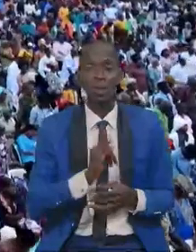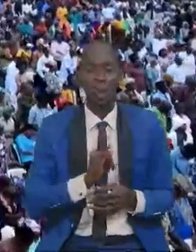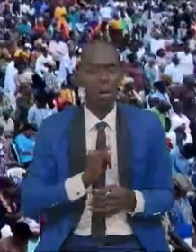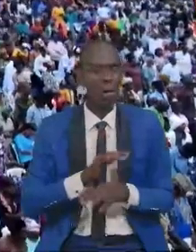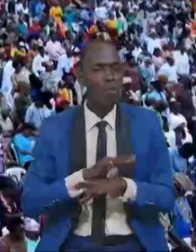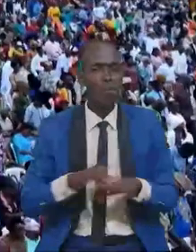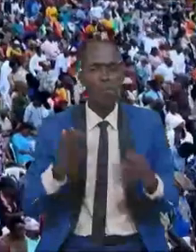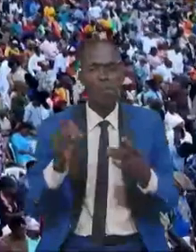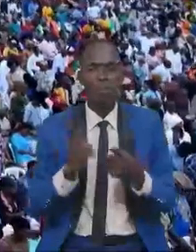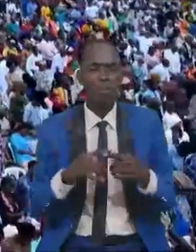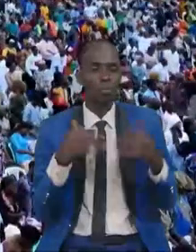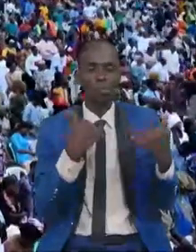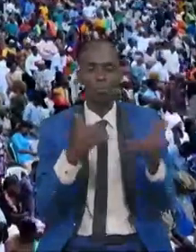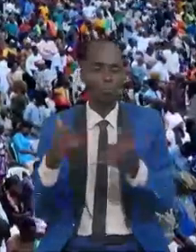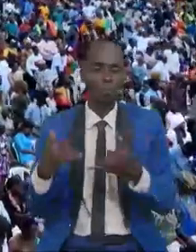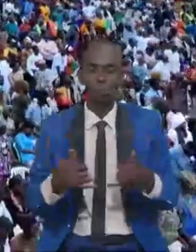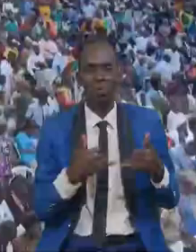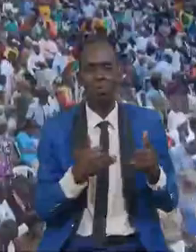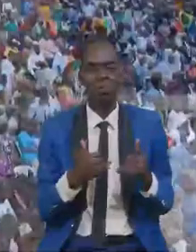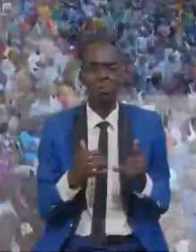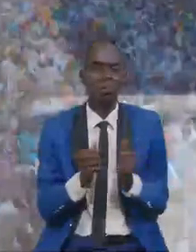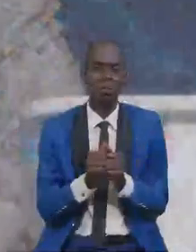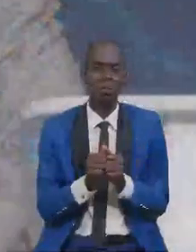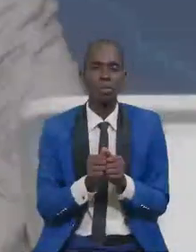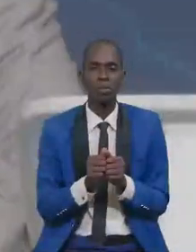Je ne veux plus jouer au jeu.